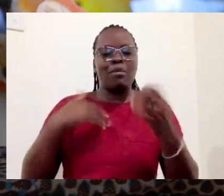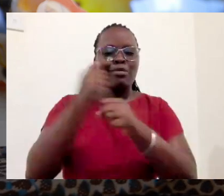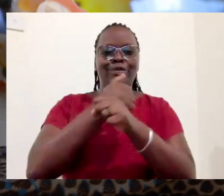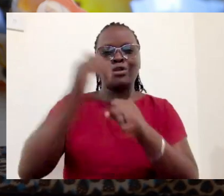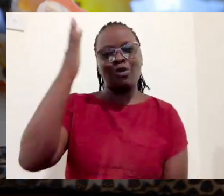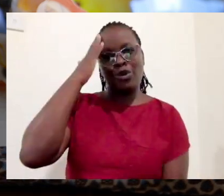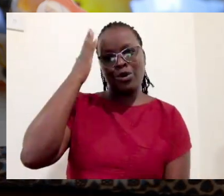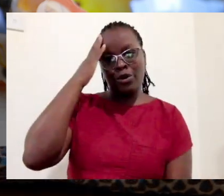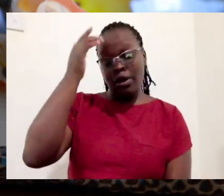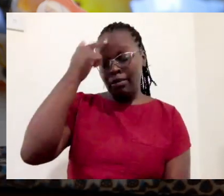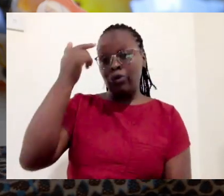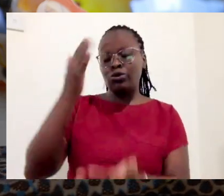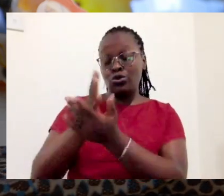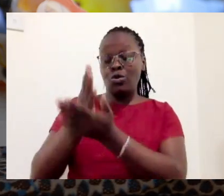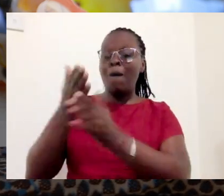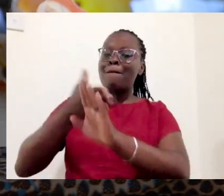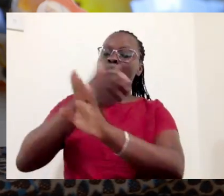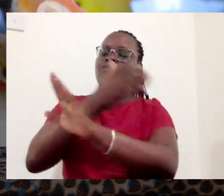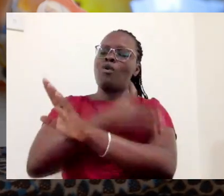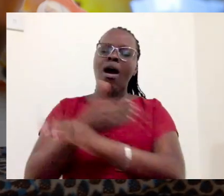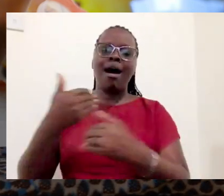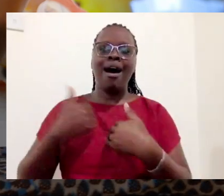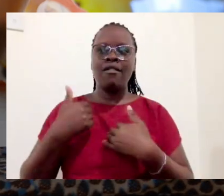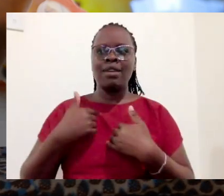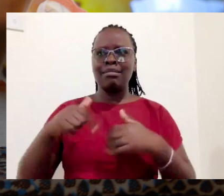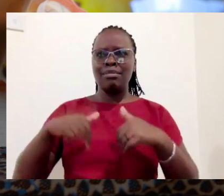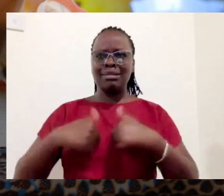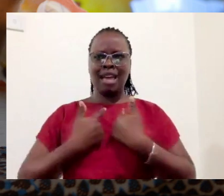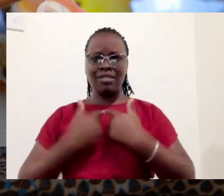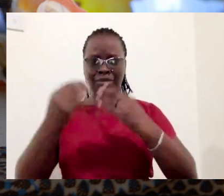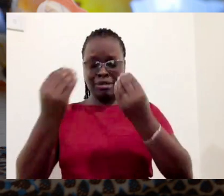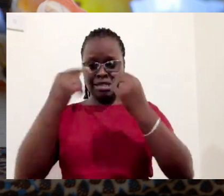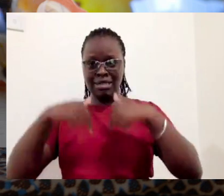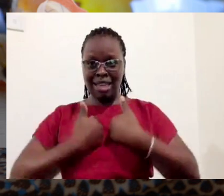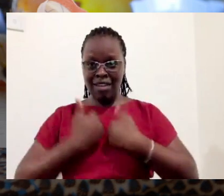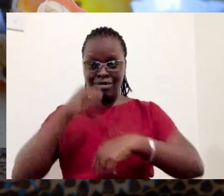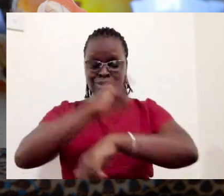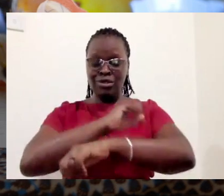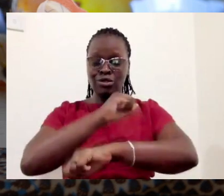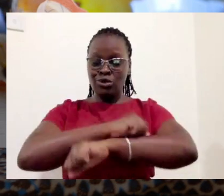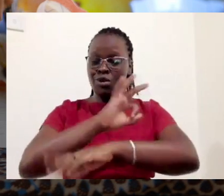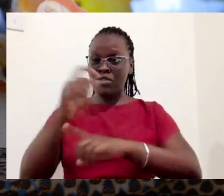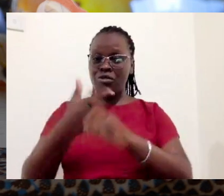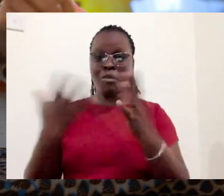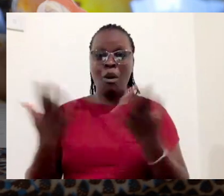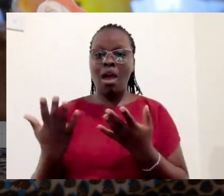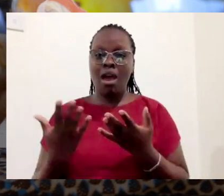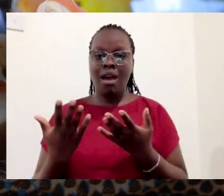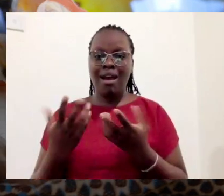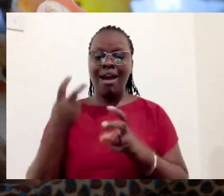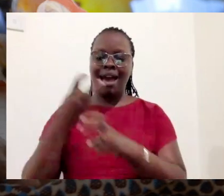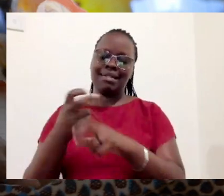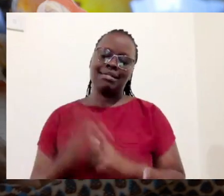vipi. Kwa sababu sikuwa na ule uwezo wa kujisomesha kwingine, ndo nikaja